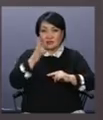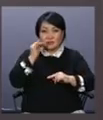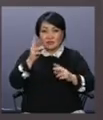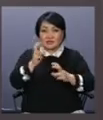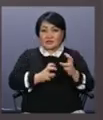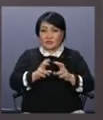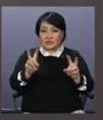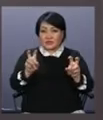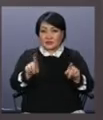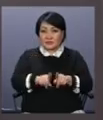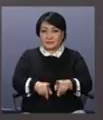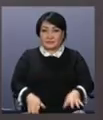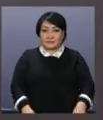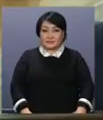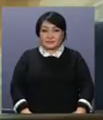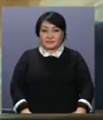зауыты.